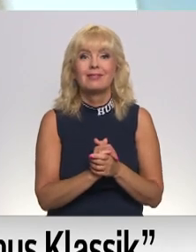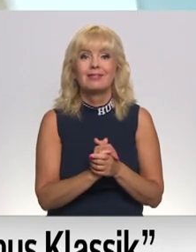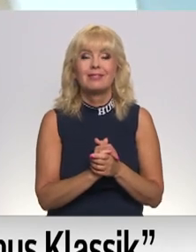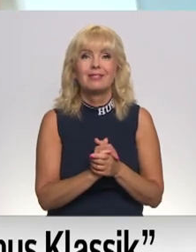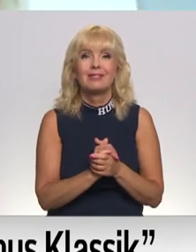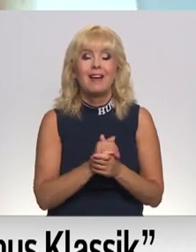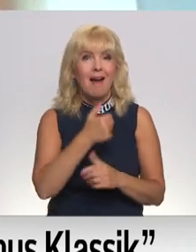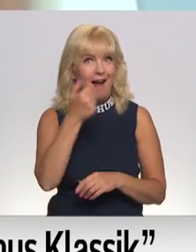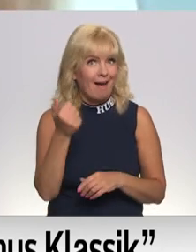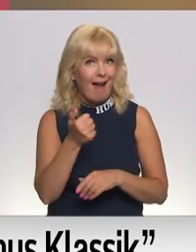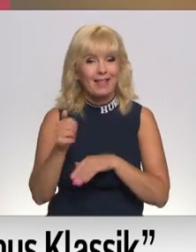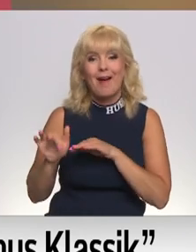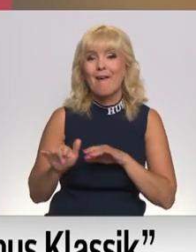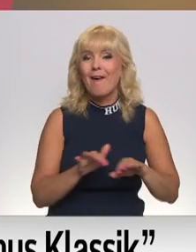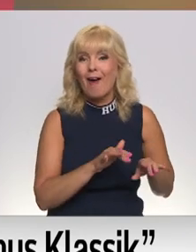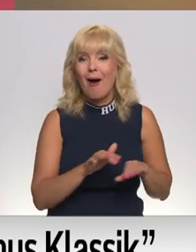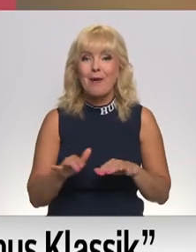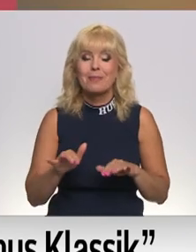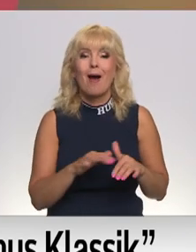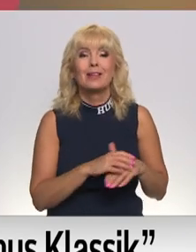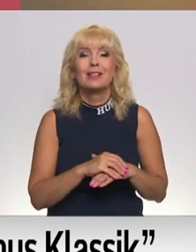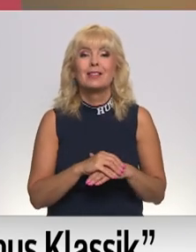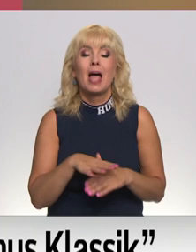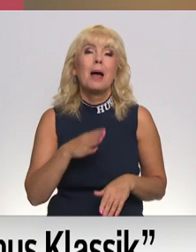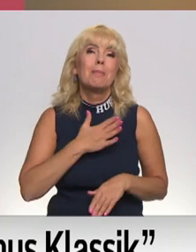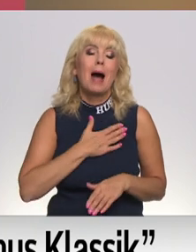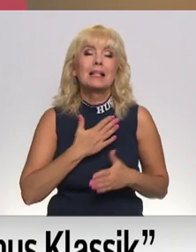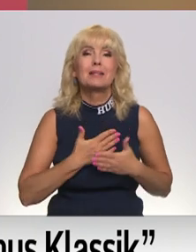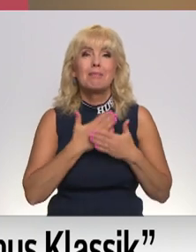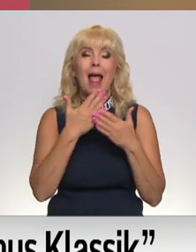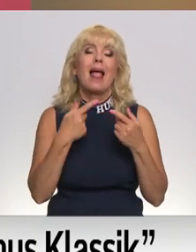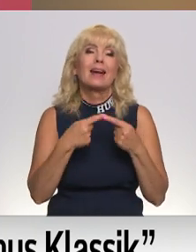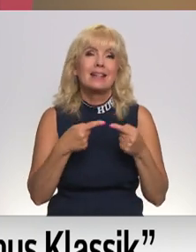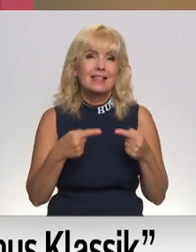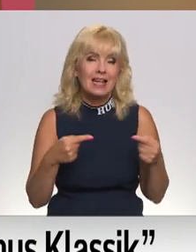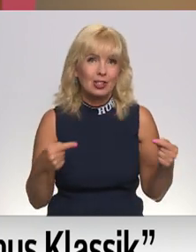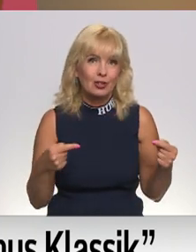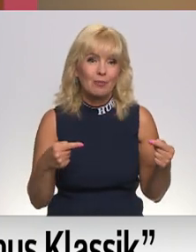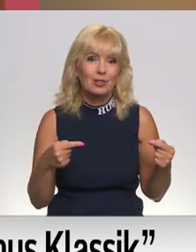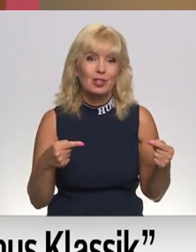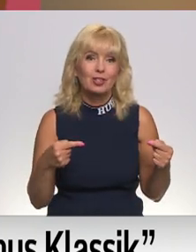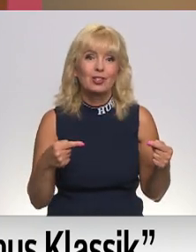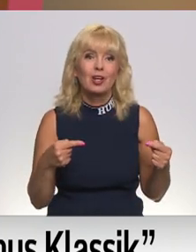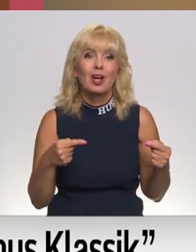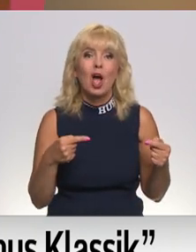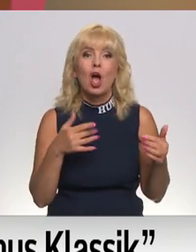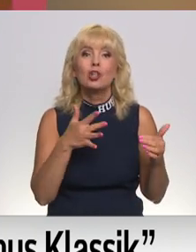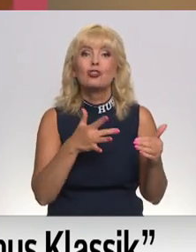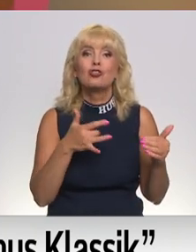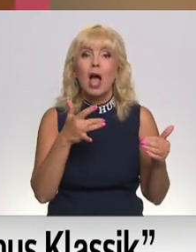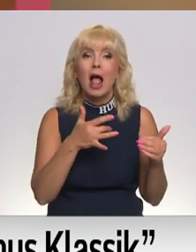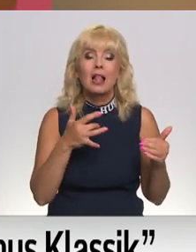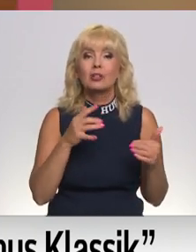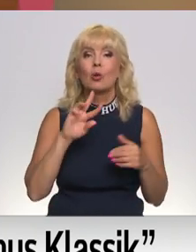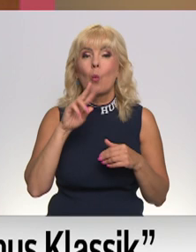Par gada komponistu. Tur ir mans mīļākais instruments, čels, klātbūtne, otrais